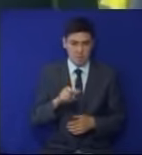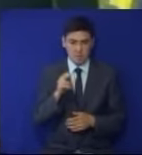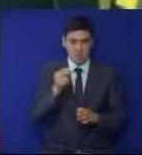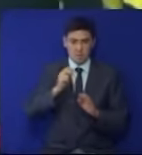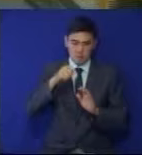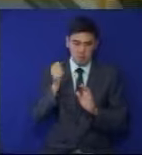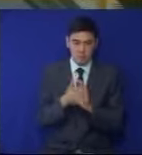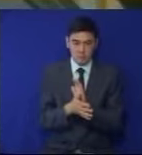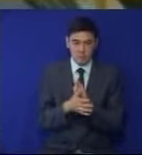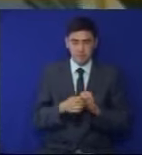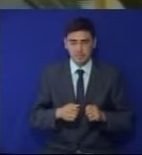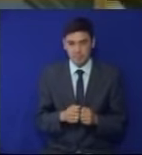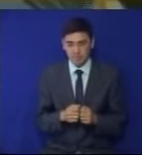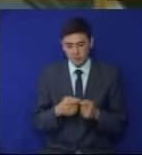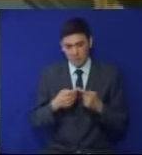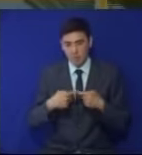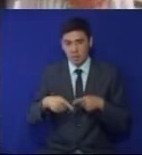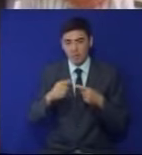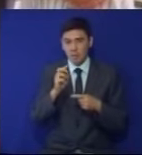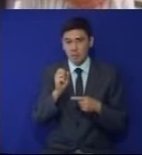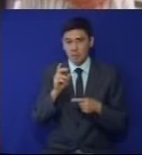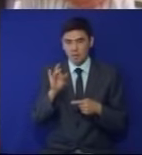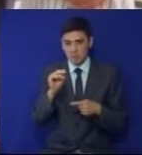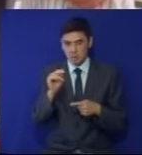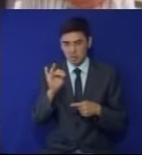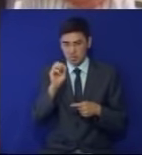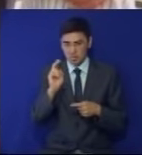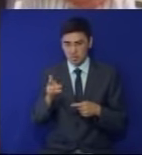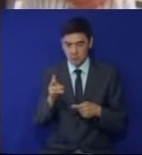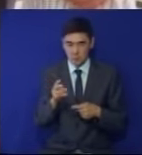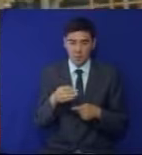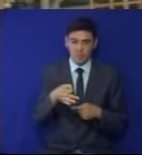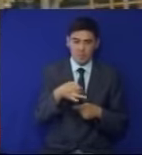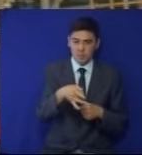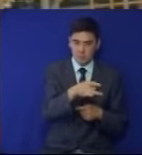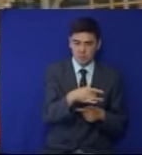түсімдерімен қамтамасыз етті. Ағымдағы жылы Бақыршық кен өндіру кәсіпорны облыс пен